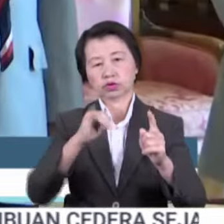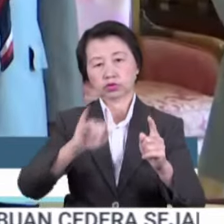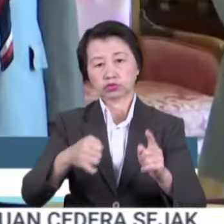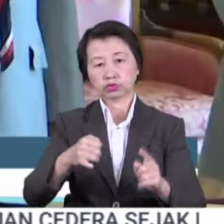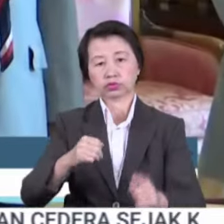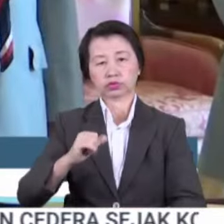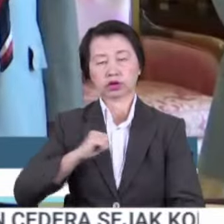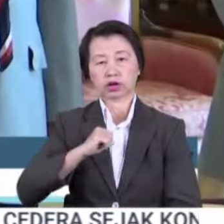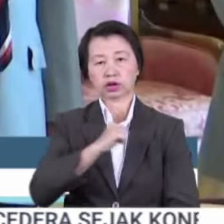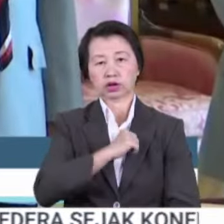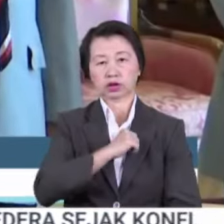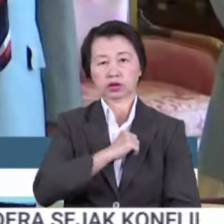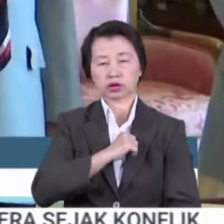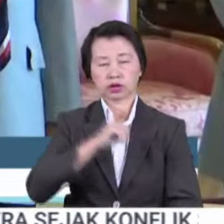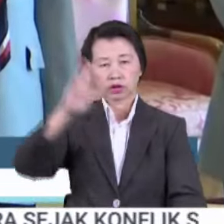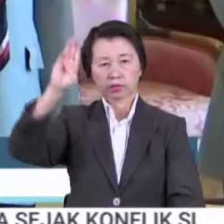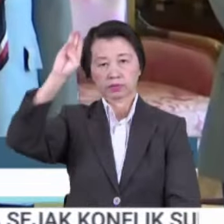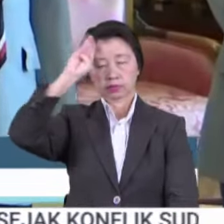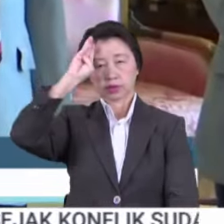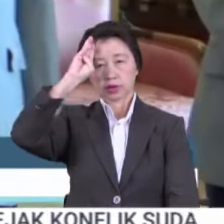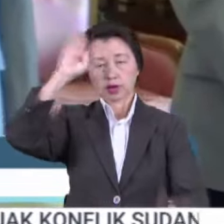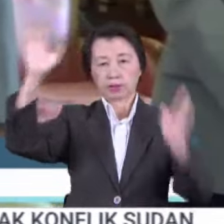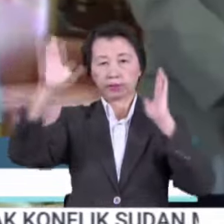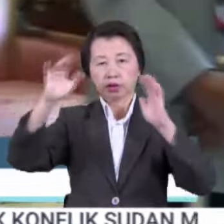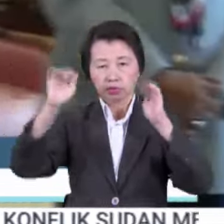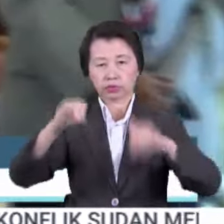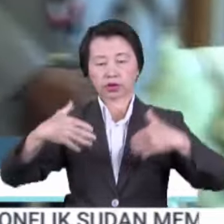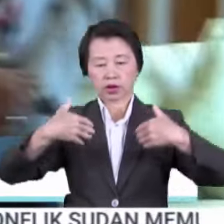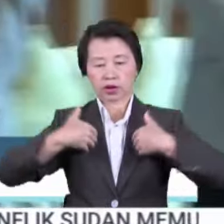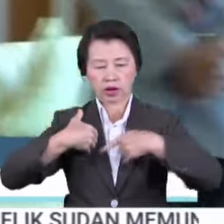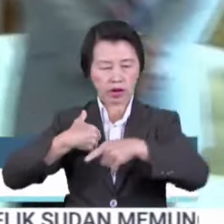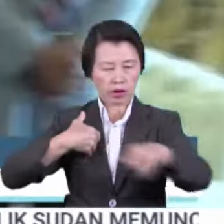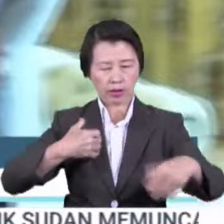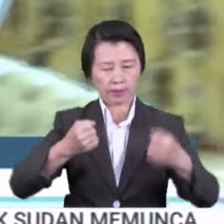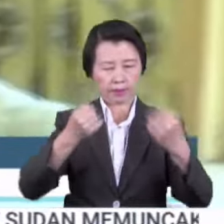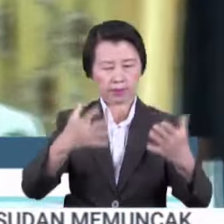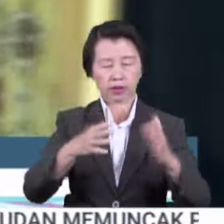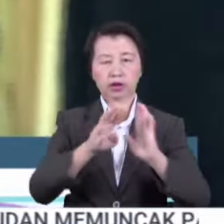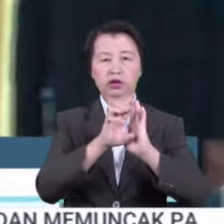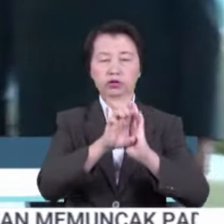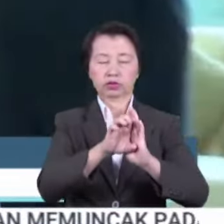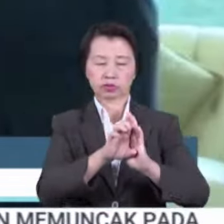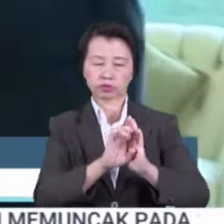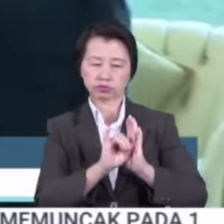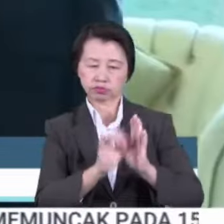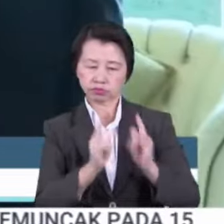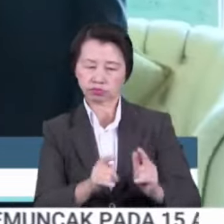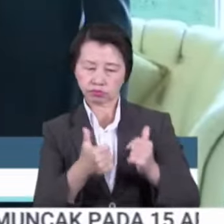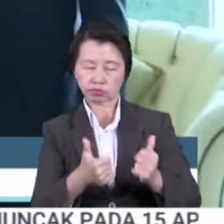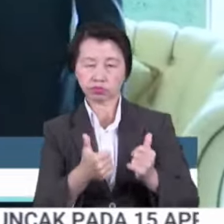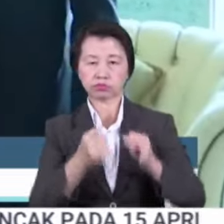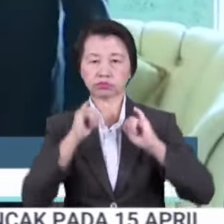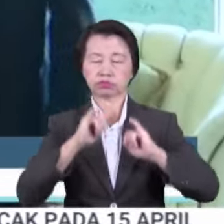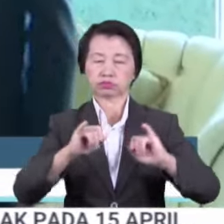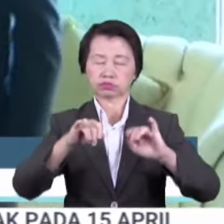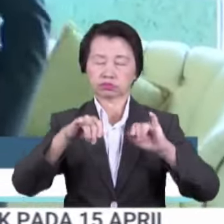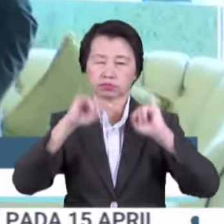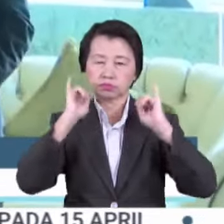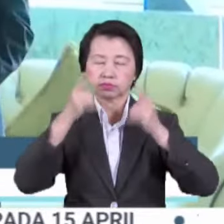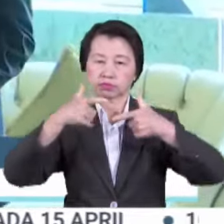optimis pergerakan mengangkat tanah air dapat terus melahirkan lebih ramai modal Insan berintegriti dan berwibawa